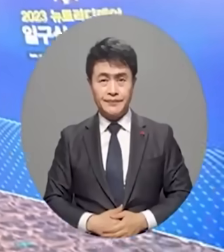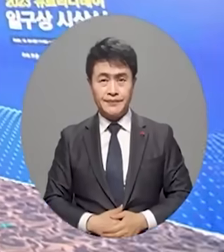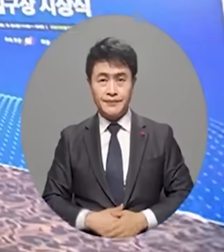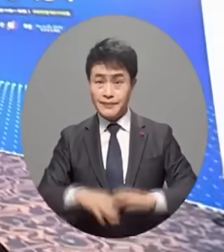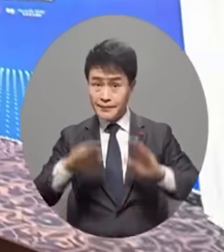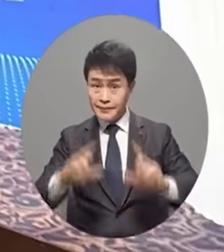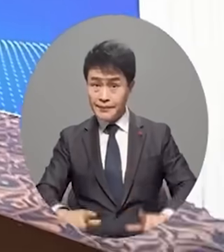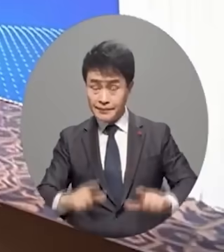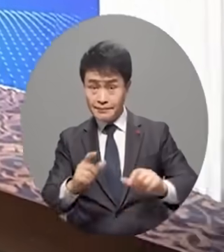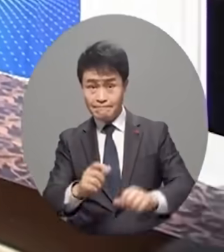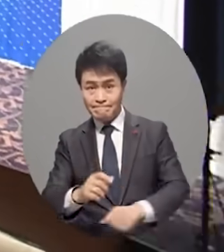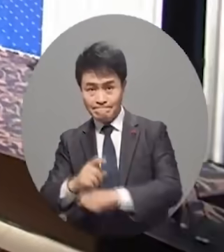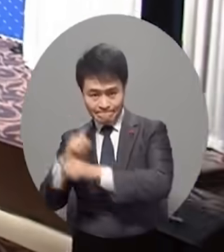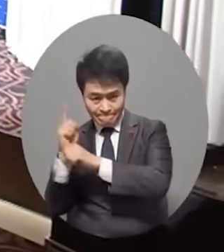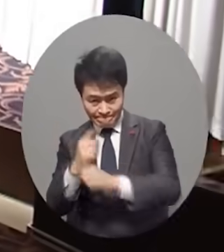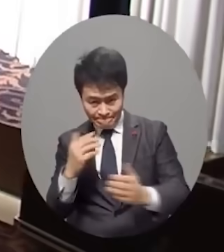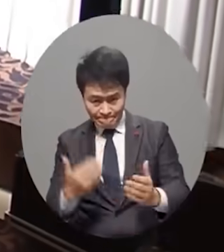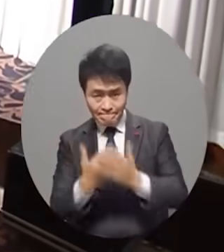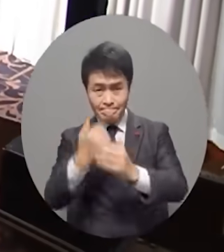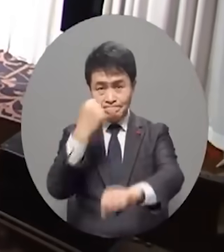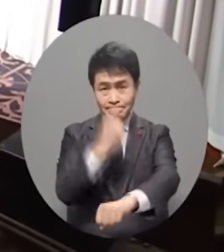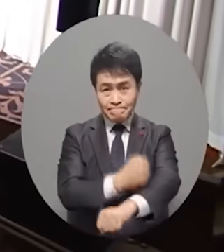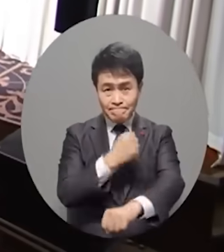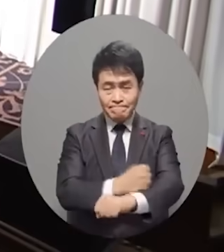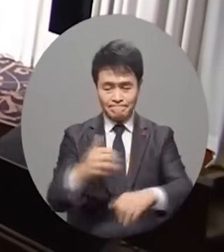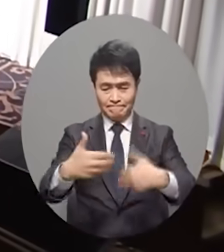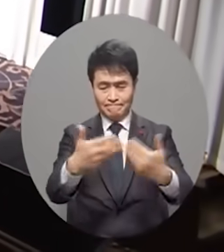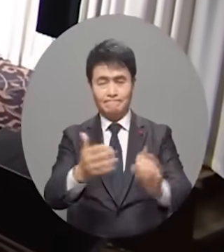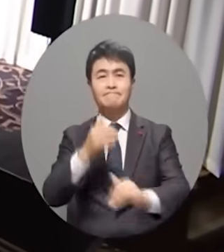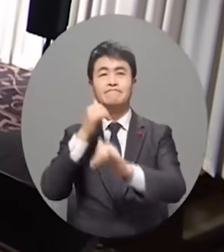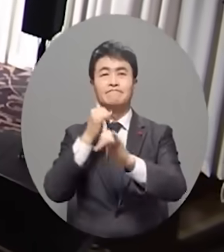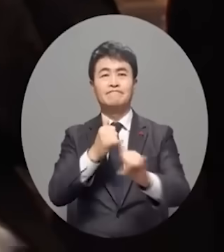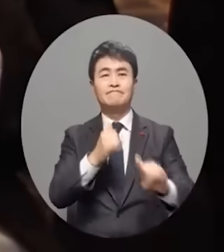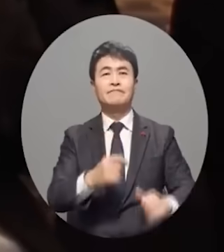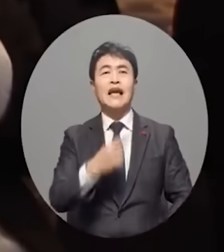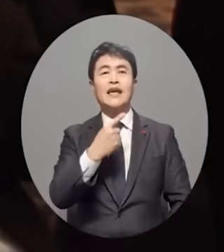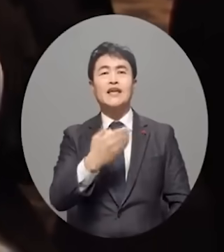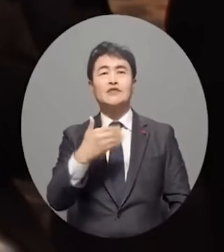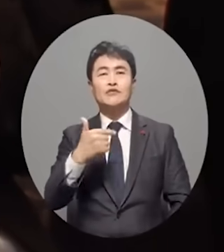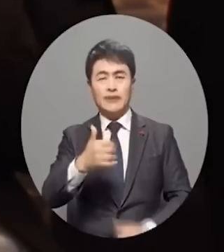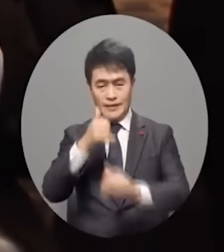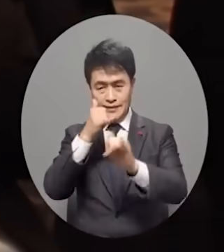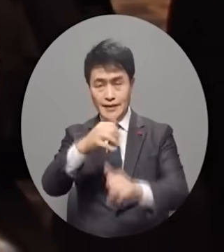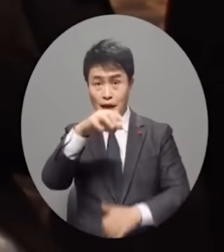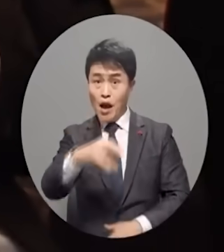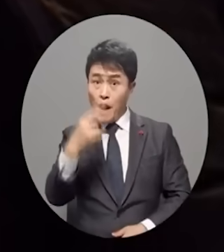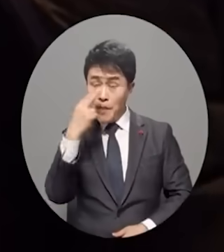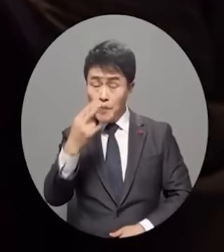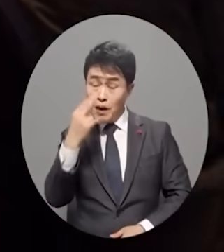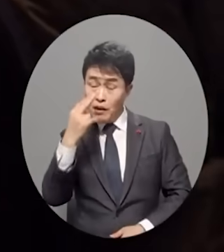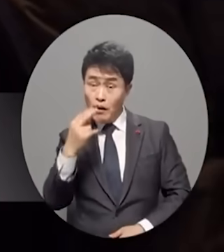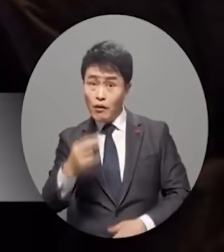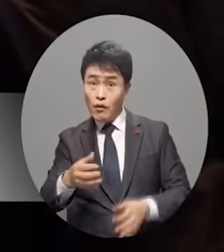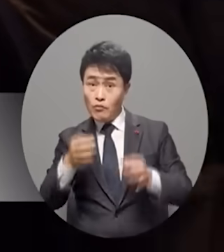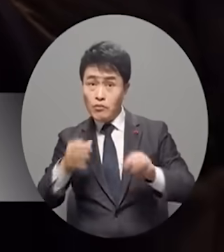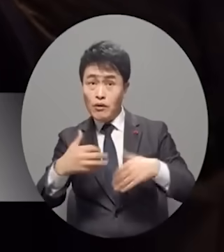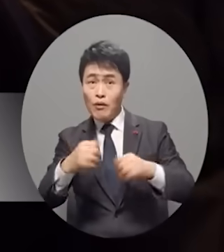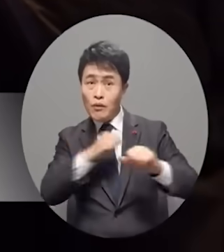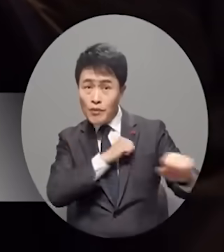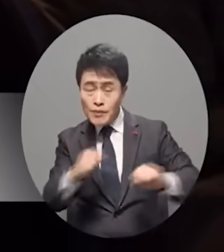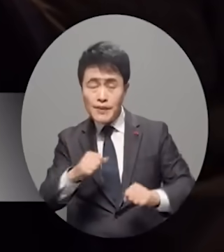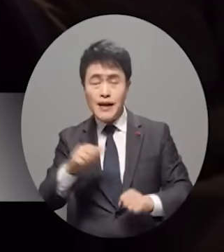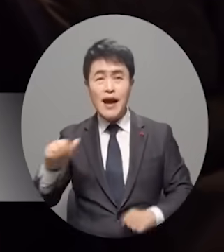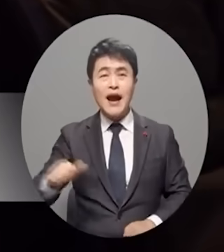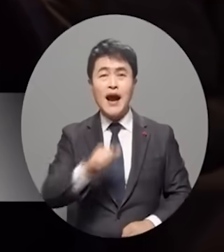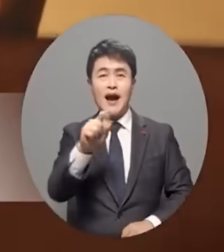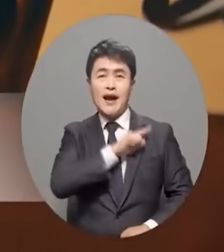올 한 해 야구 발전을 위해 공헌한 선수와 단체에 상을 주는 1구상 시상식. 미국 메이저리그에서 활약하면서 아시아